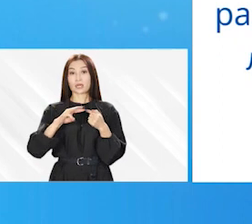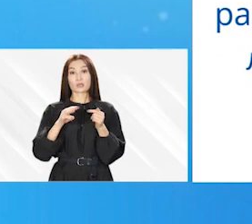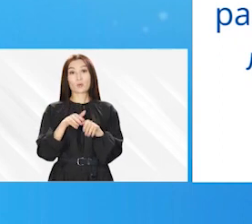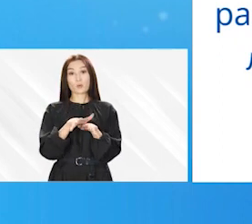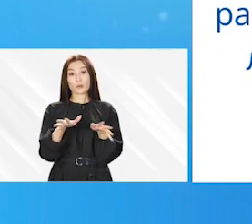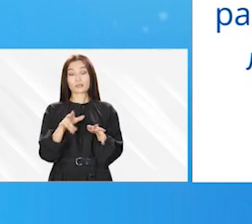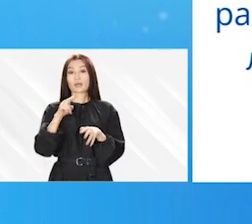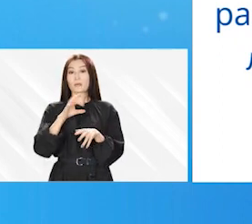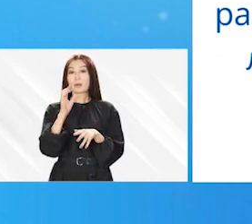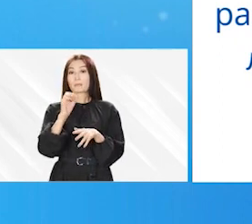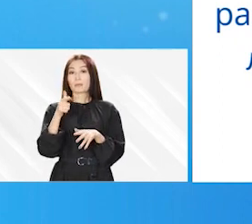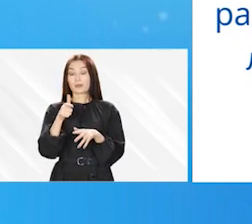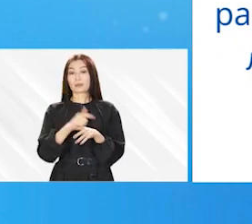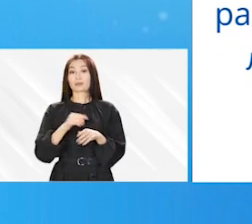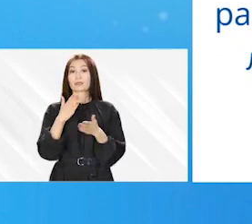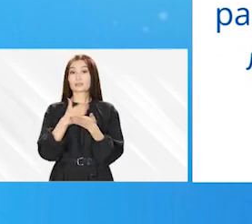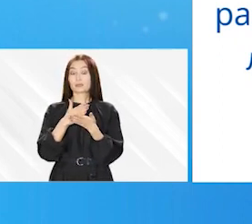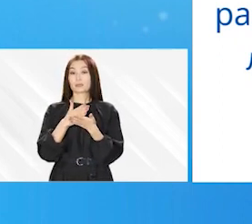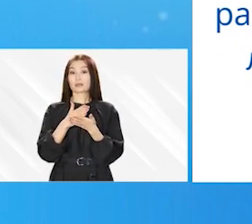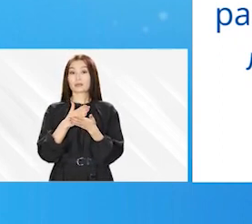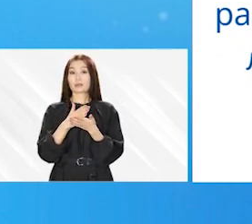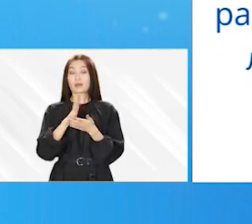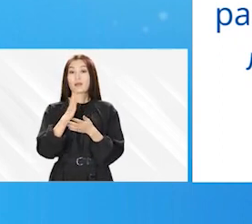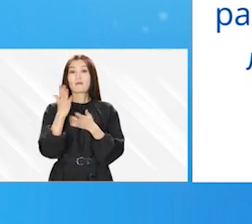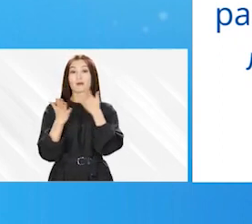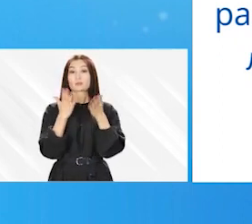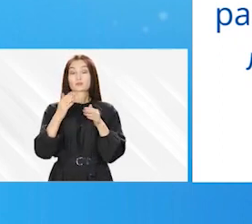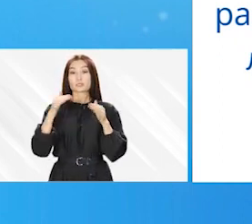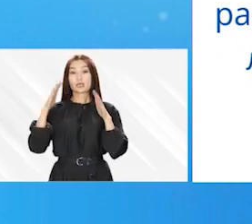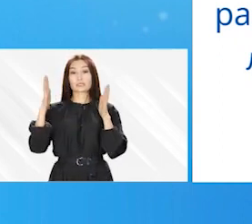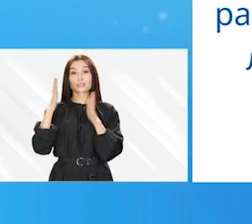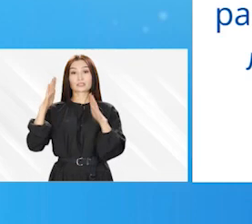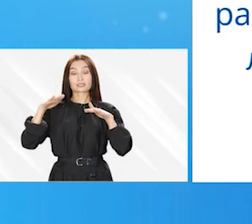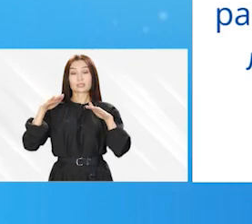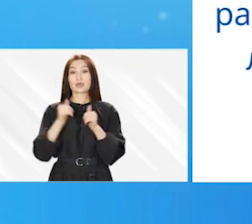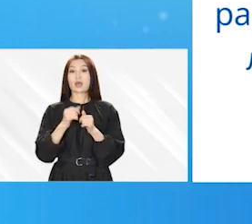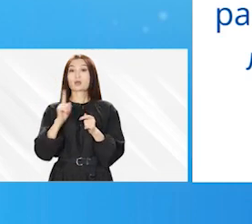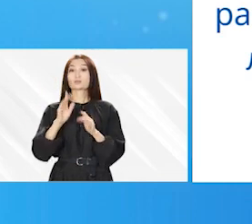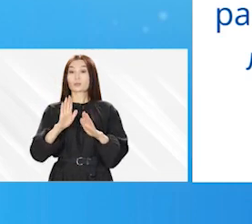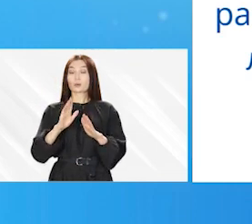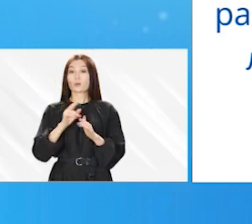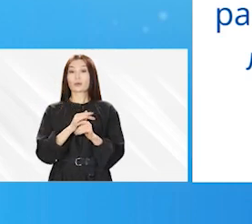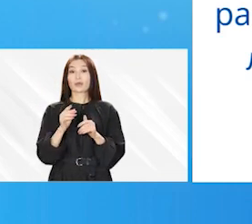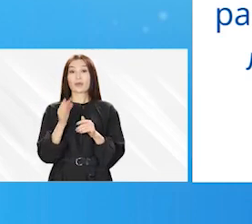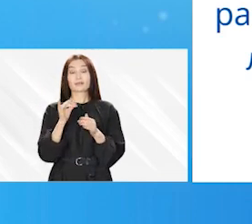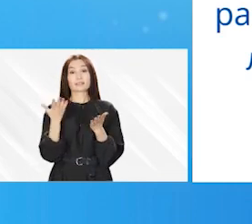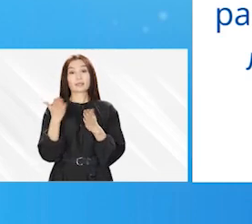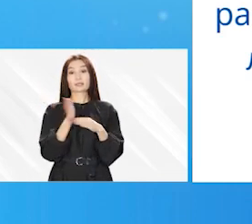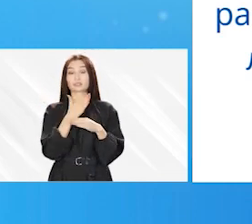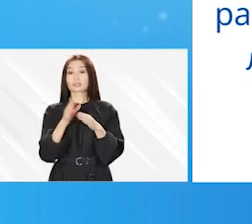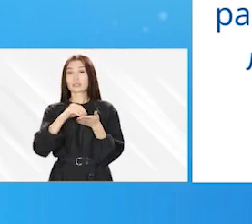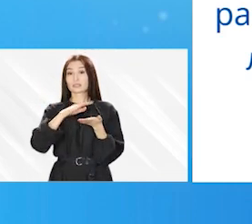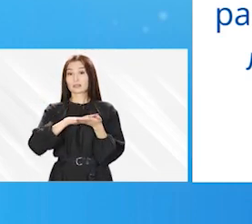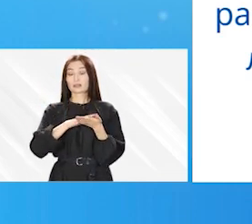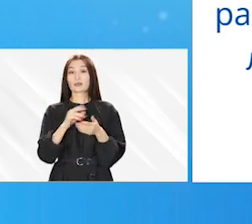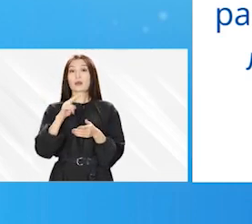побег как правило располагается в воздушной среде что такое побег из каких частей состоит побег